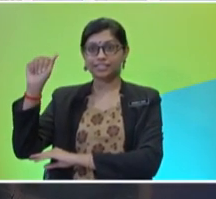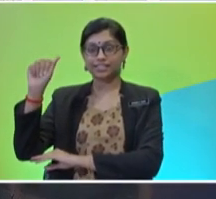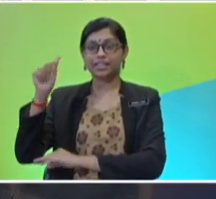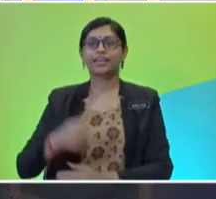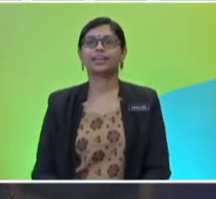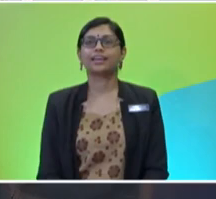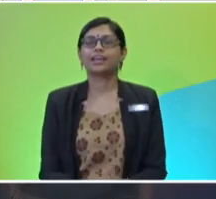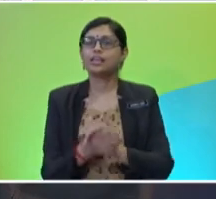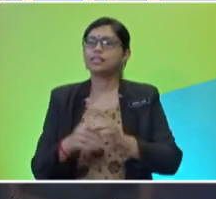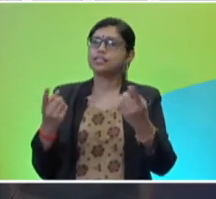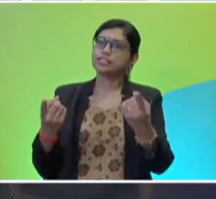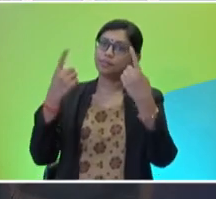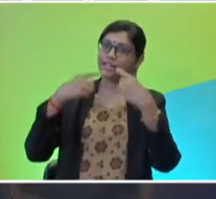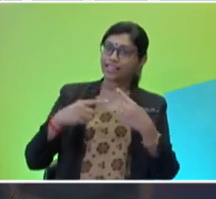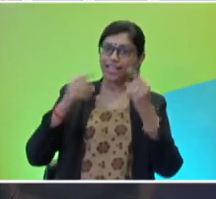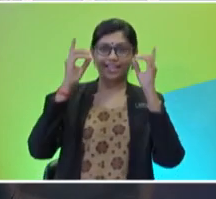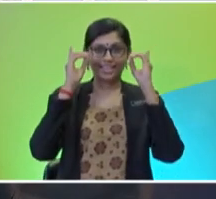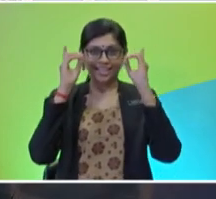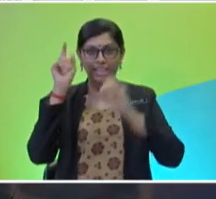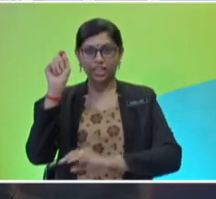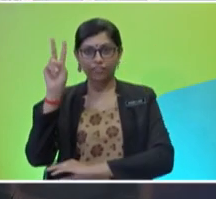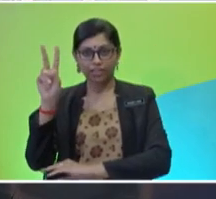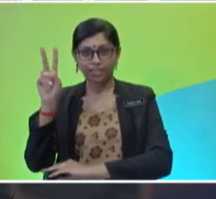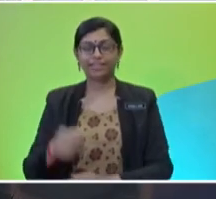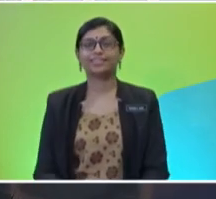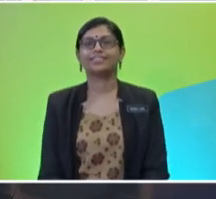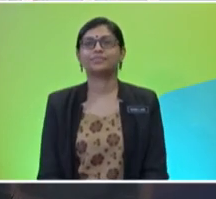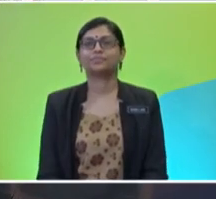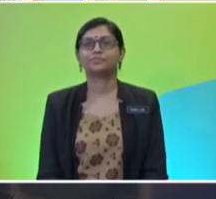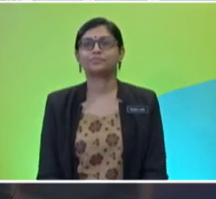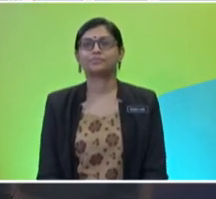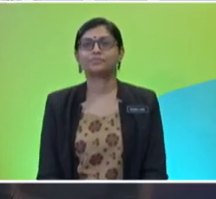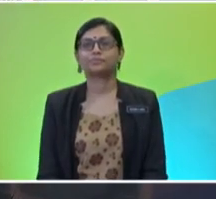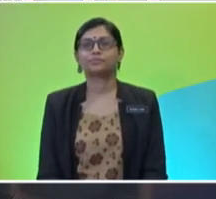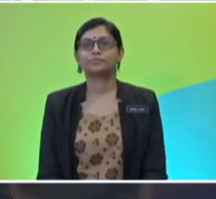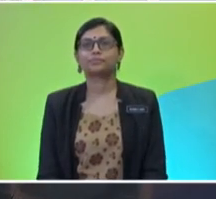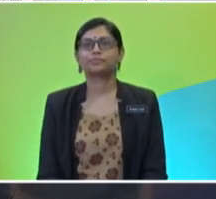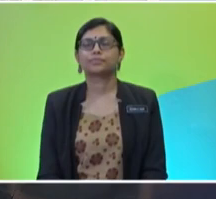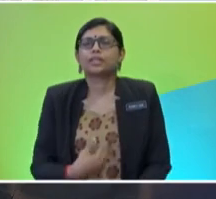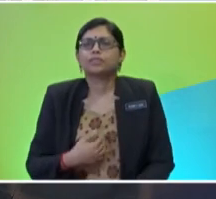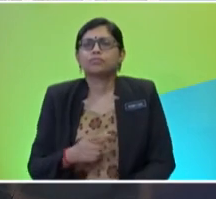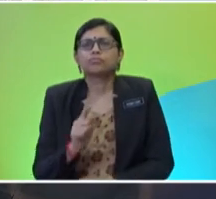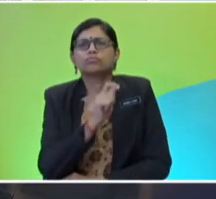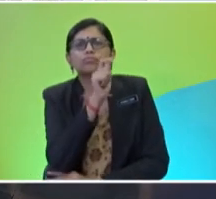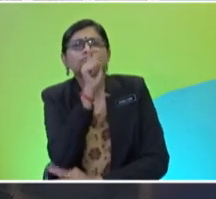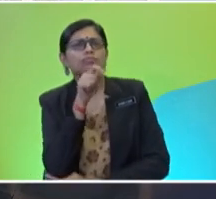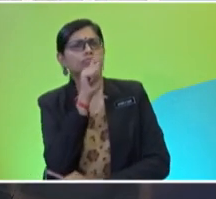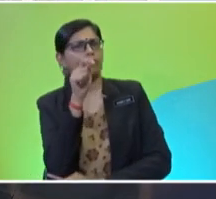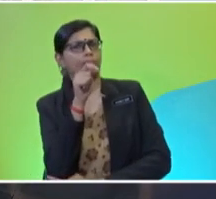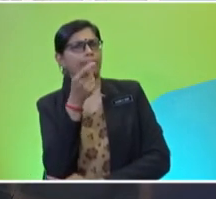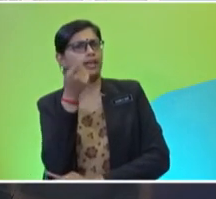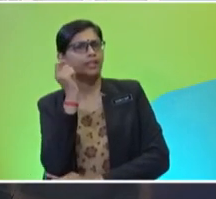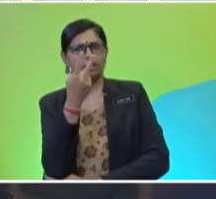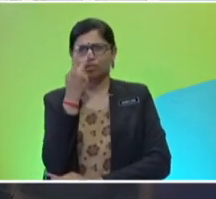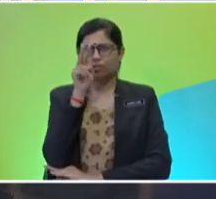Selamat datang ke Didik TV Cikgu. Ini Cikgu, saya sebenarnya tertanya-tanya, kenapa tadi video tadi tu kan